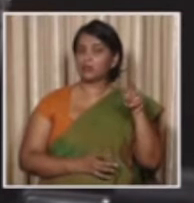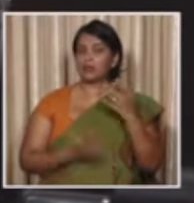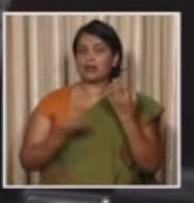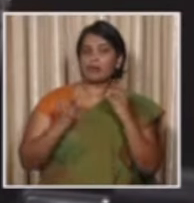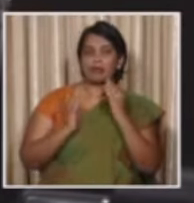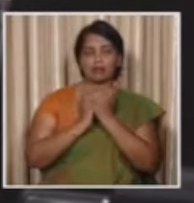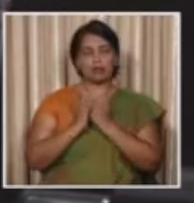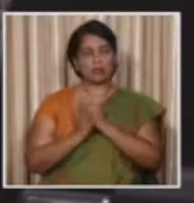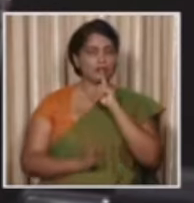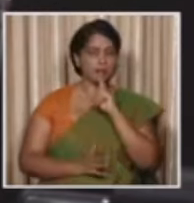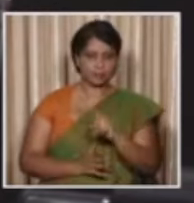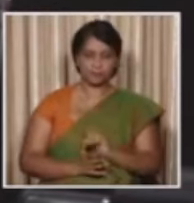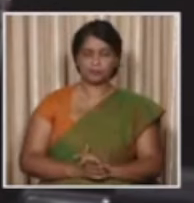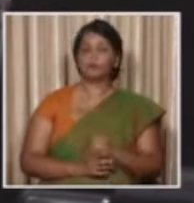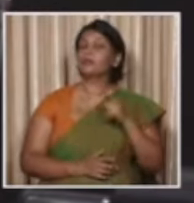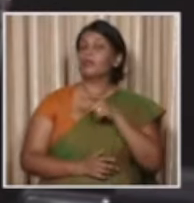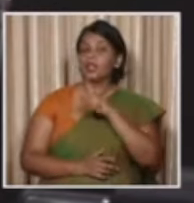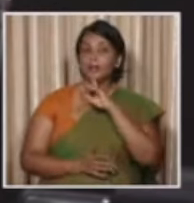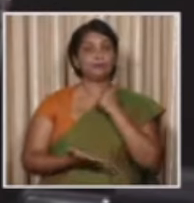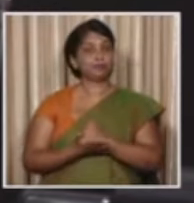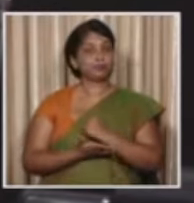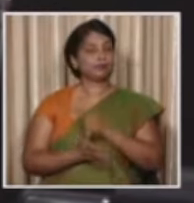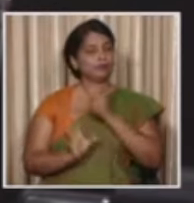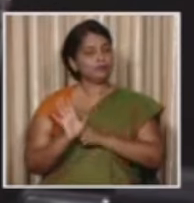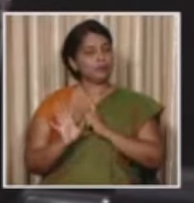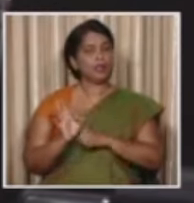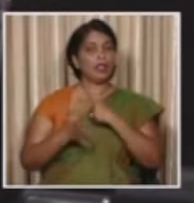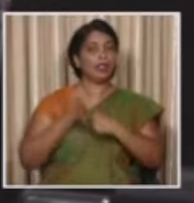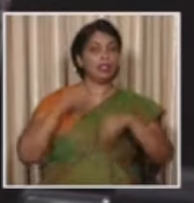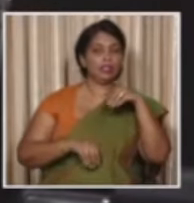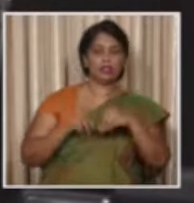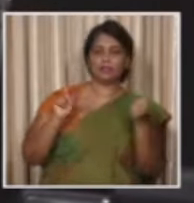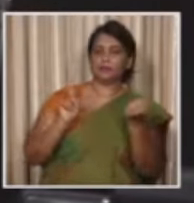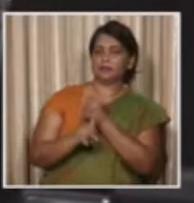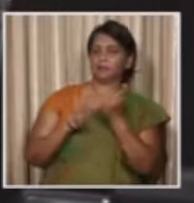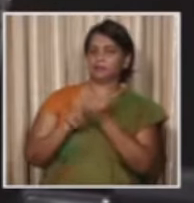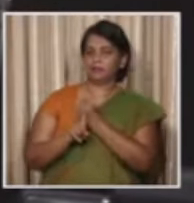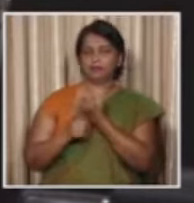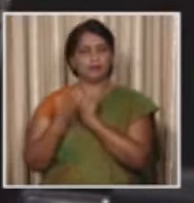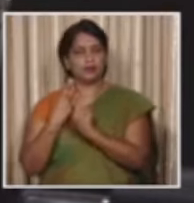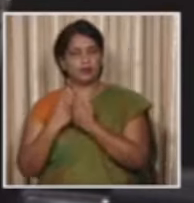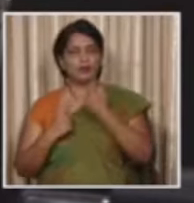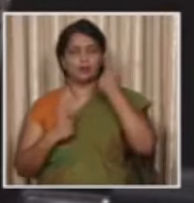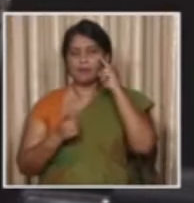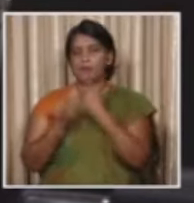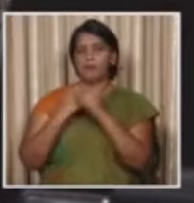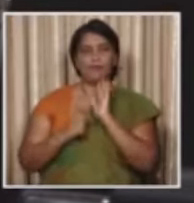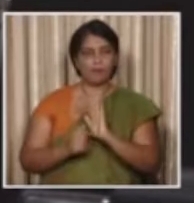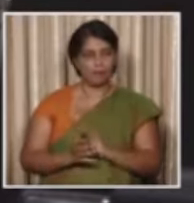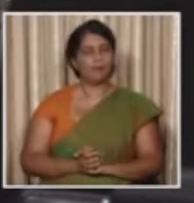නිදහසට කරුණකුත් තිබුණා ඒක තමයි මහා බැංකුවට හැමදෙස්සෙම දේශපාලන මැදිහත් වීම ඇඟිලි ගැසීම් මතපෙවින්